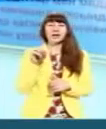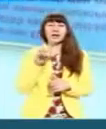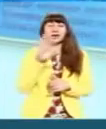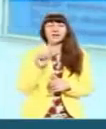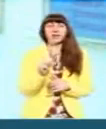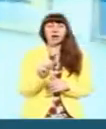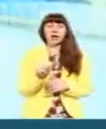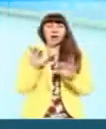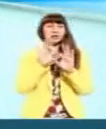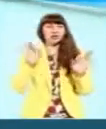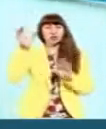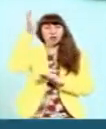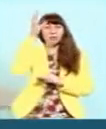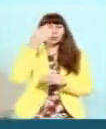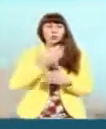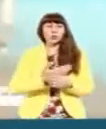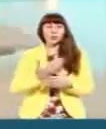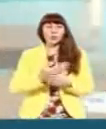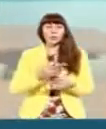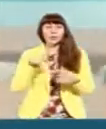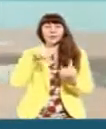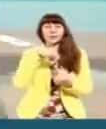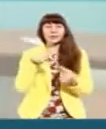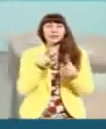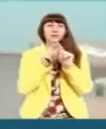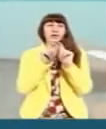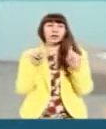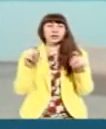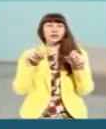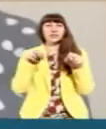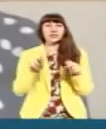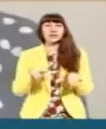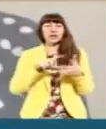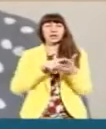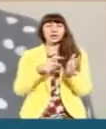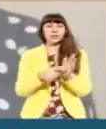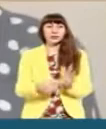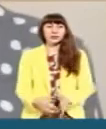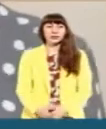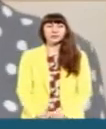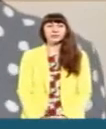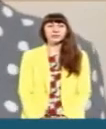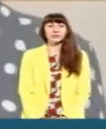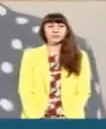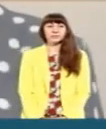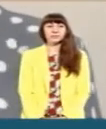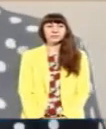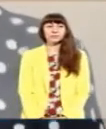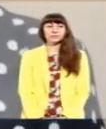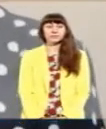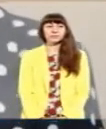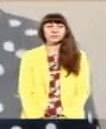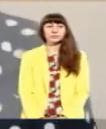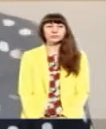отыр. Кабинет білім бағдарламасына қажетті техника, оқу жабдықтары және жиһаздармен толық қамтылған. Биылғы оқу жылында осы